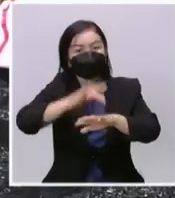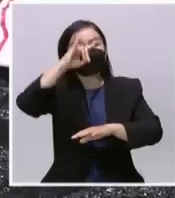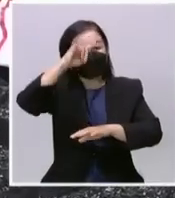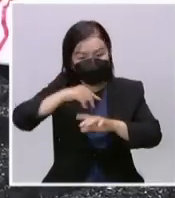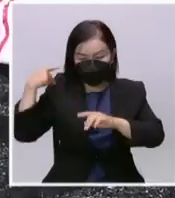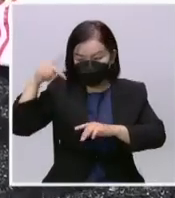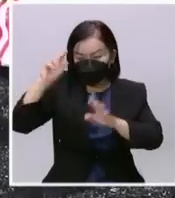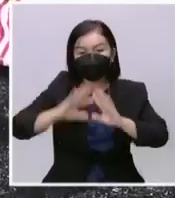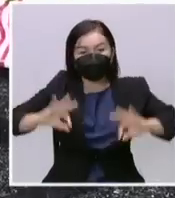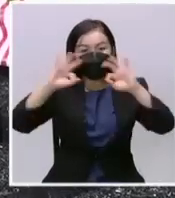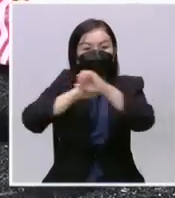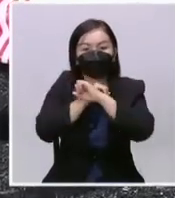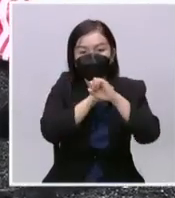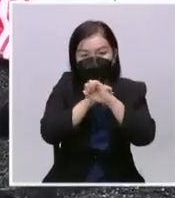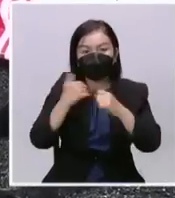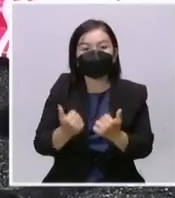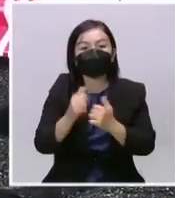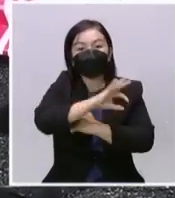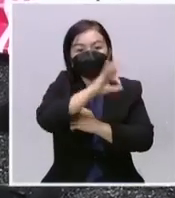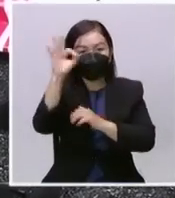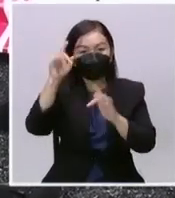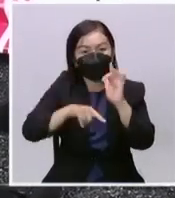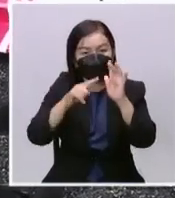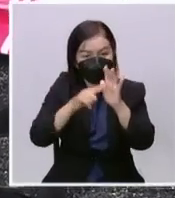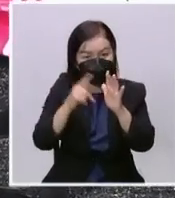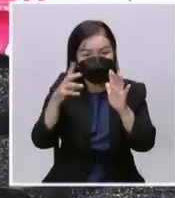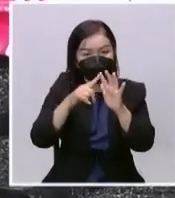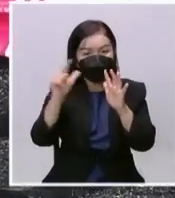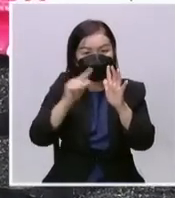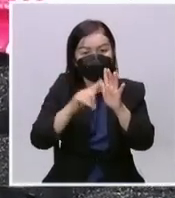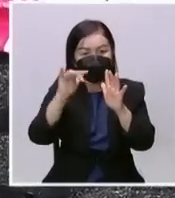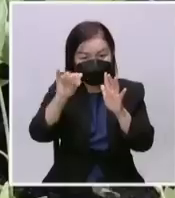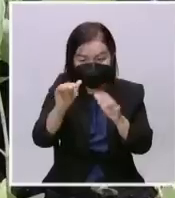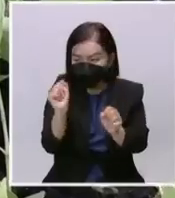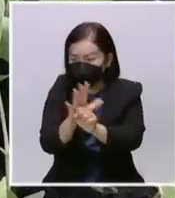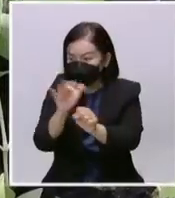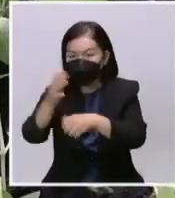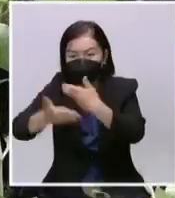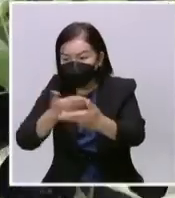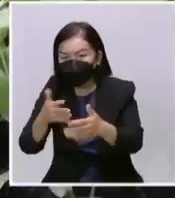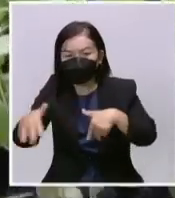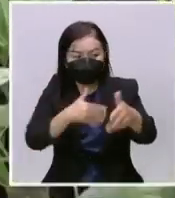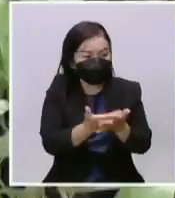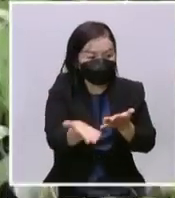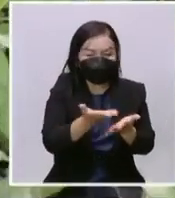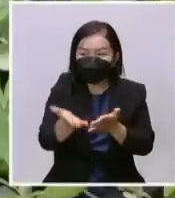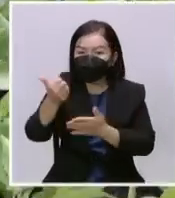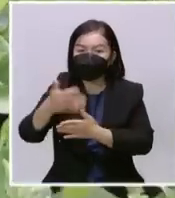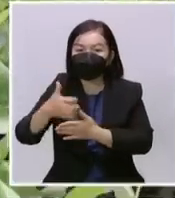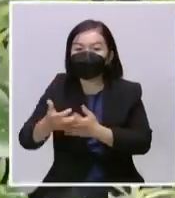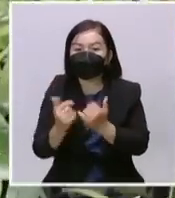ค่าอย่างมากโดยเฉพาะฟ้าทลายโจรที่เริ่มขาดแคลนทำให้คนไทยไม่สามารถเข้าถึงได้